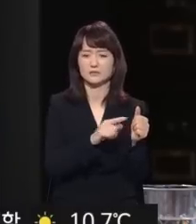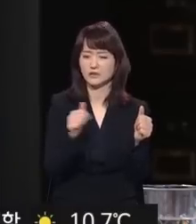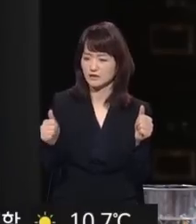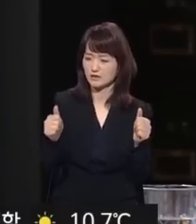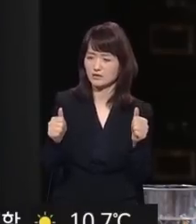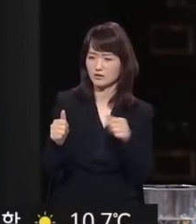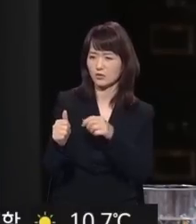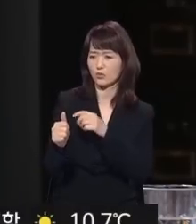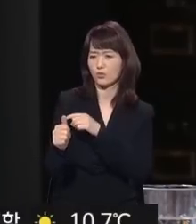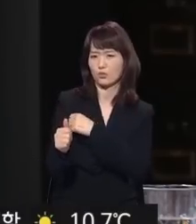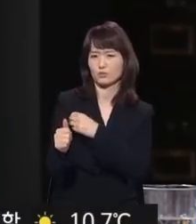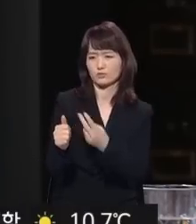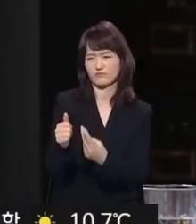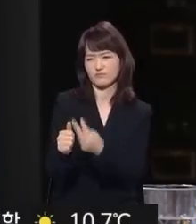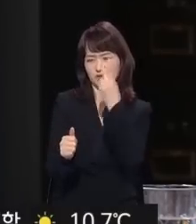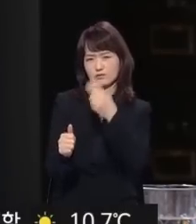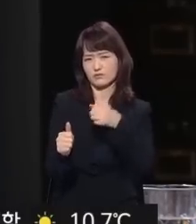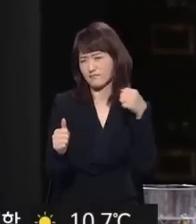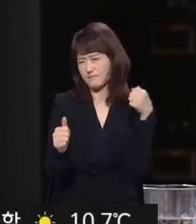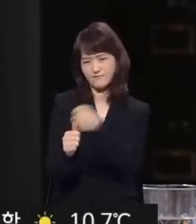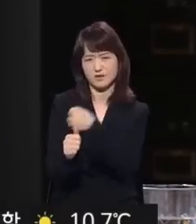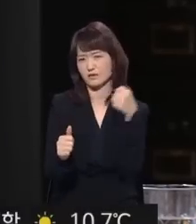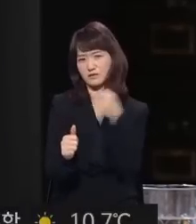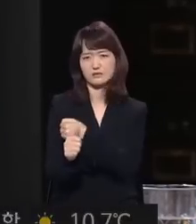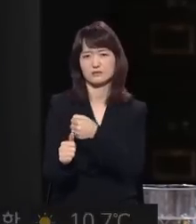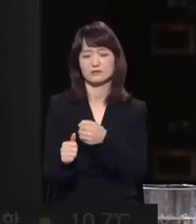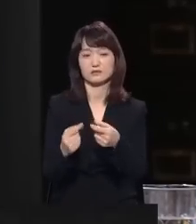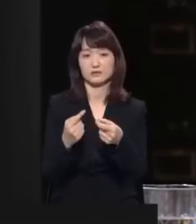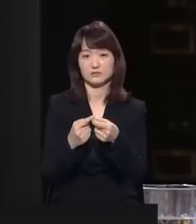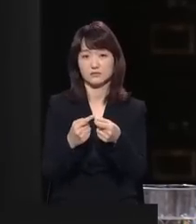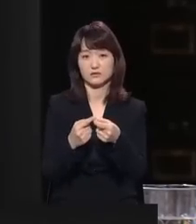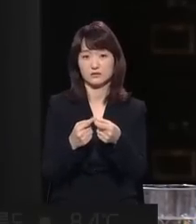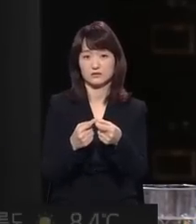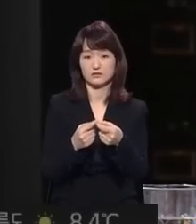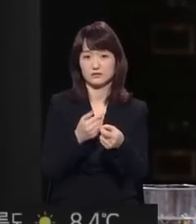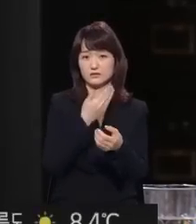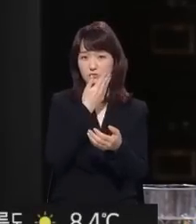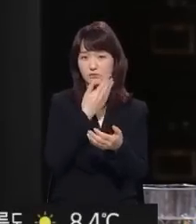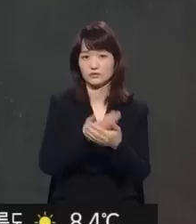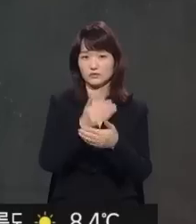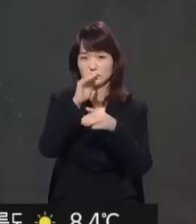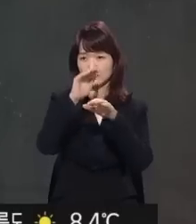중학생 아이들이 첫 번째 사건 체크 포인트짚어보죠